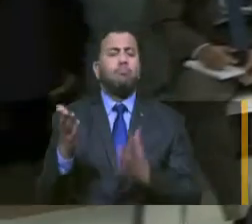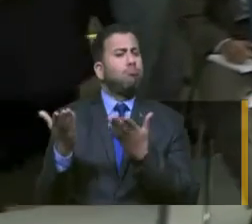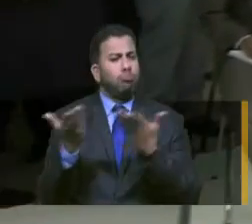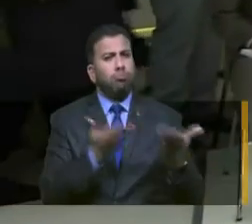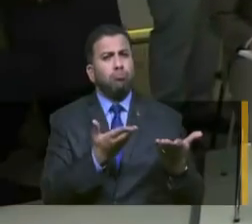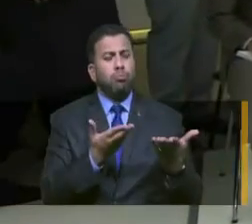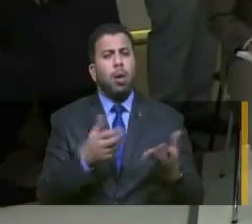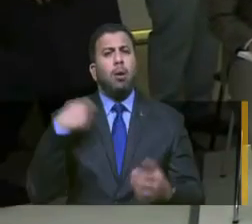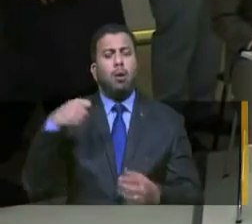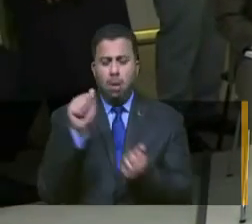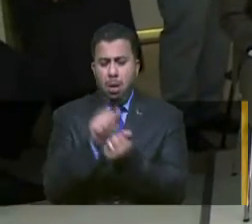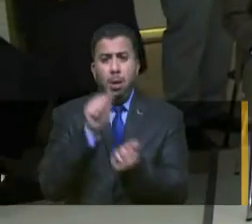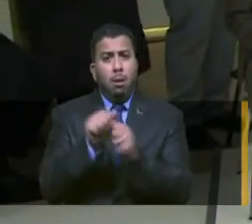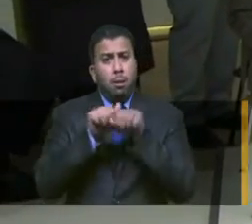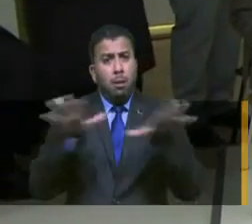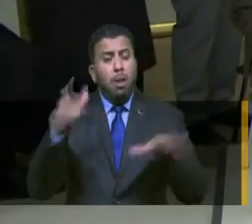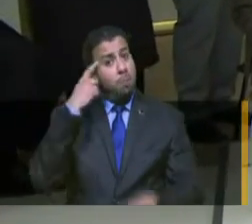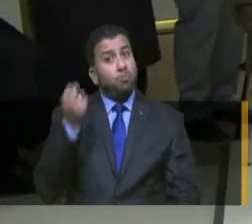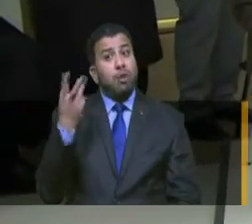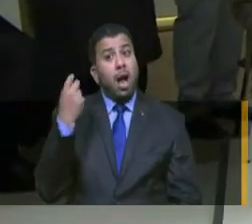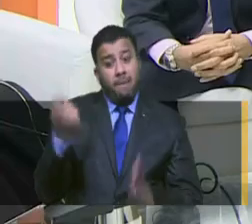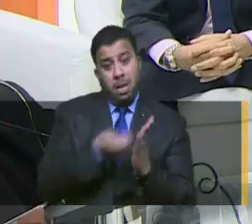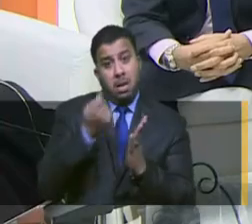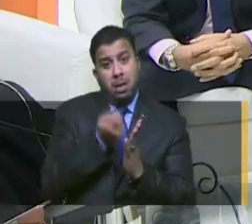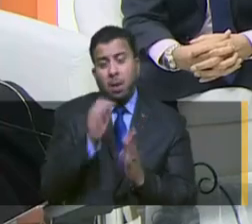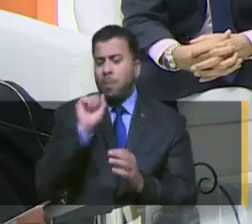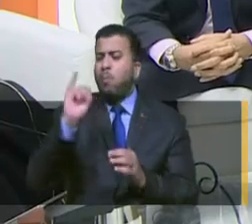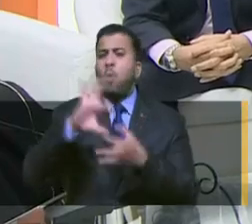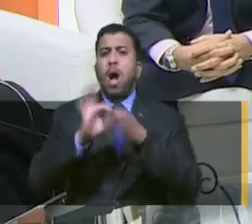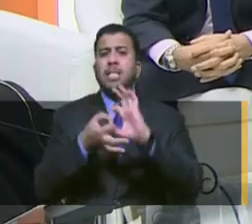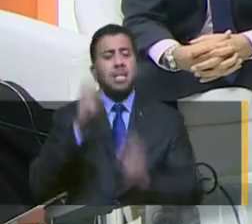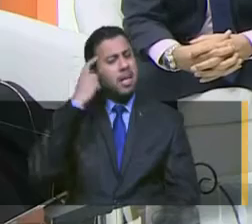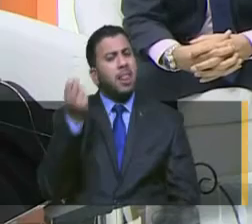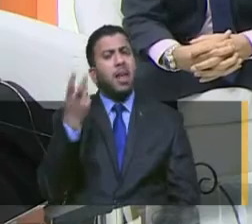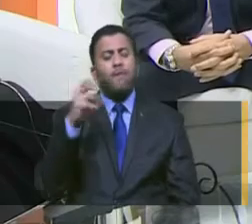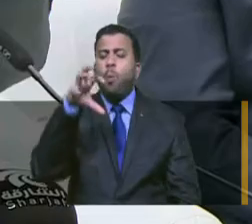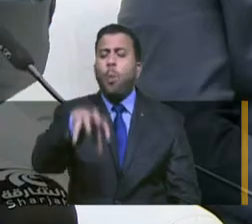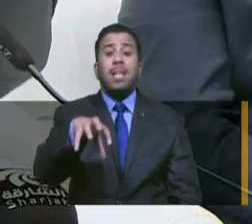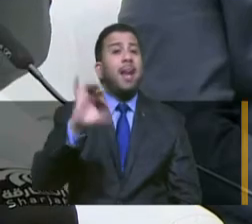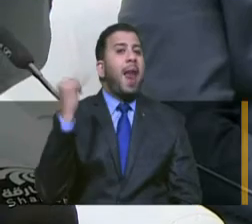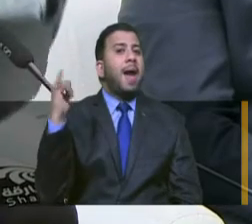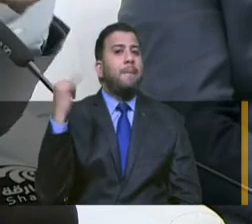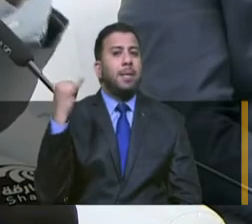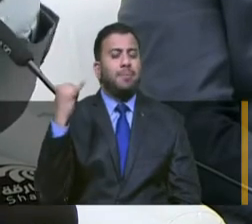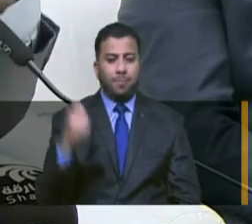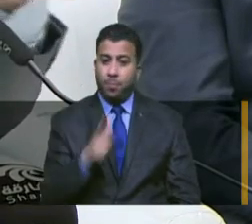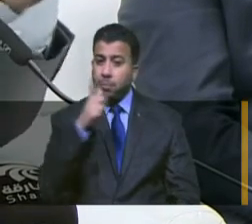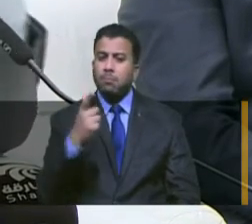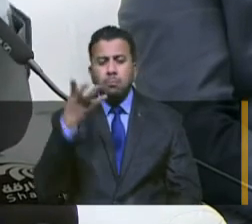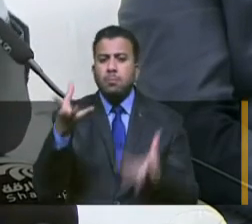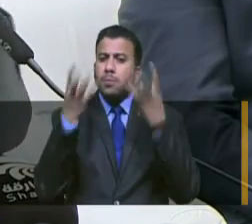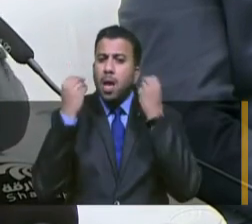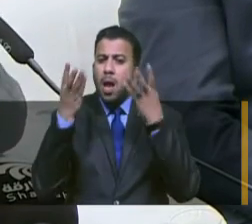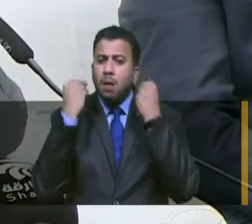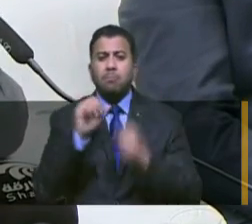من أصحاب دور النشر والمثقفين وممثلي المؤسسات الثقافية في الوطن العربي. وتعرف سموه